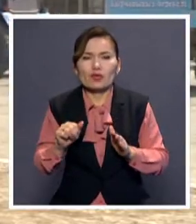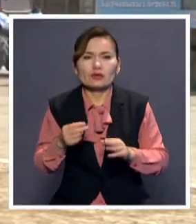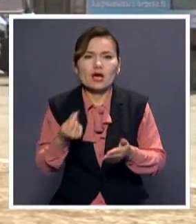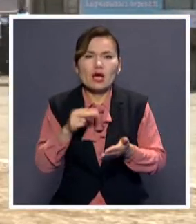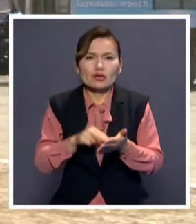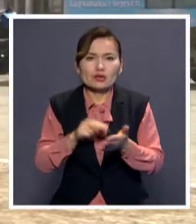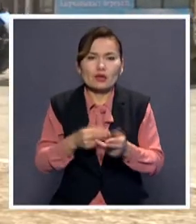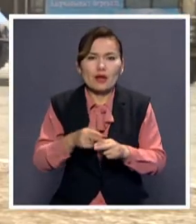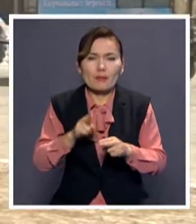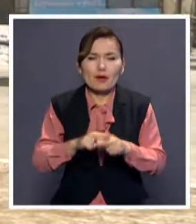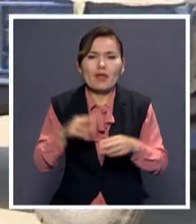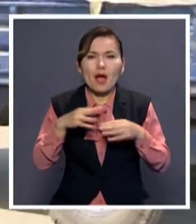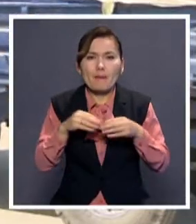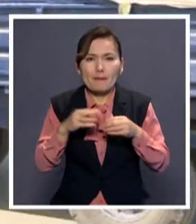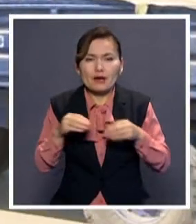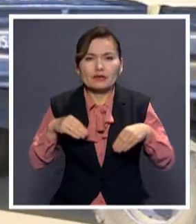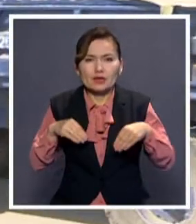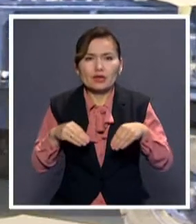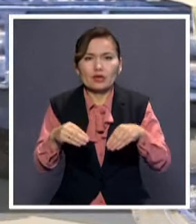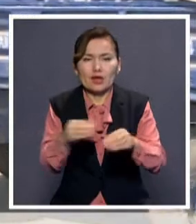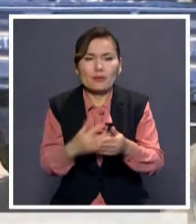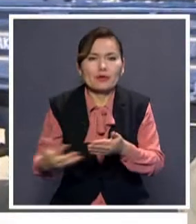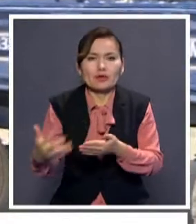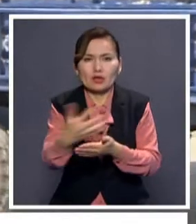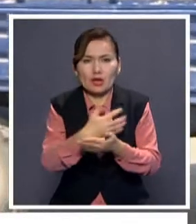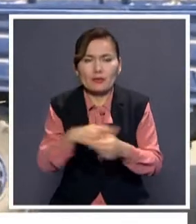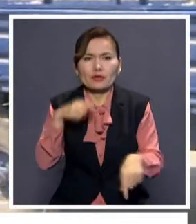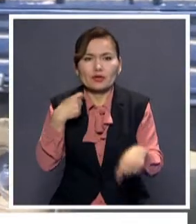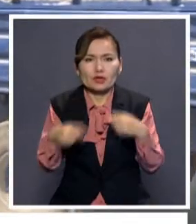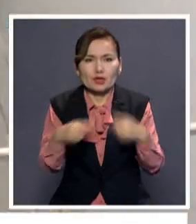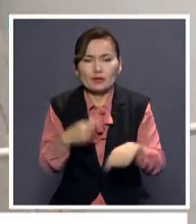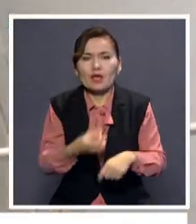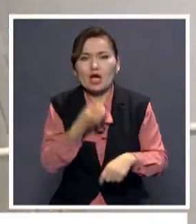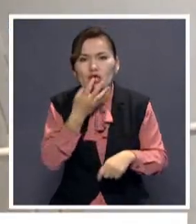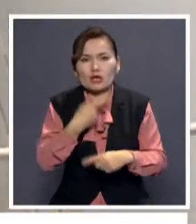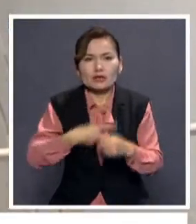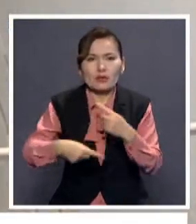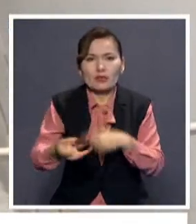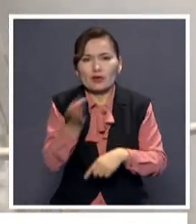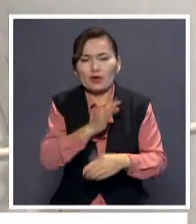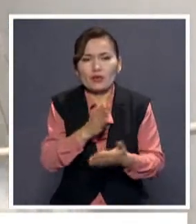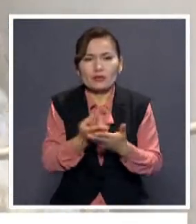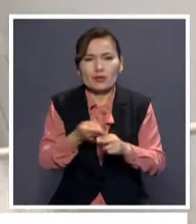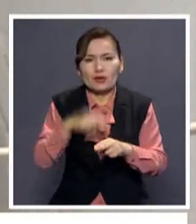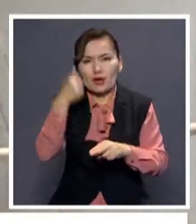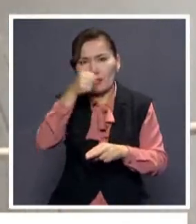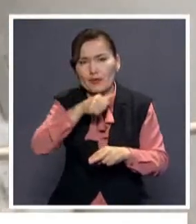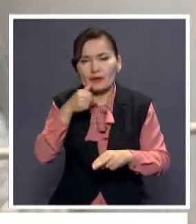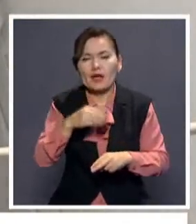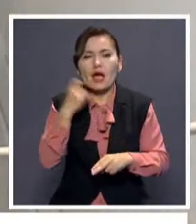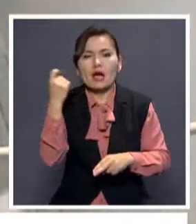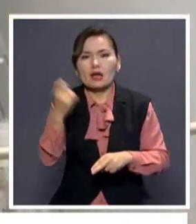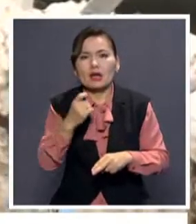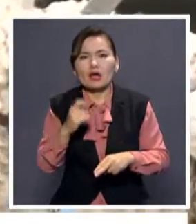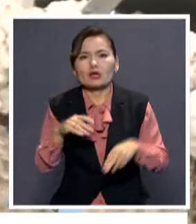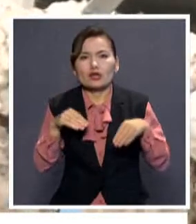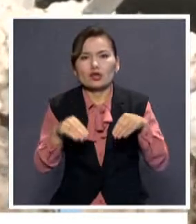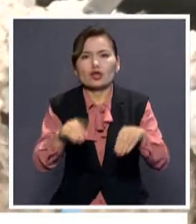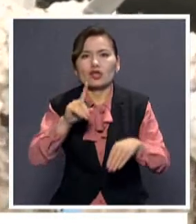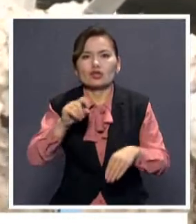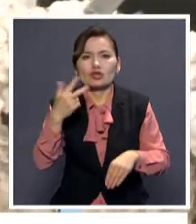машақатпен өсірген мақтасын діттеген бағасына сата алмай келген шаруалар үшін бұл үлкен қуаныш. Биыл өңір диқандары 130 мың гектар